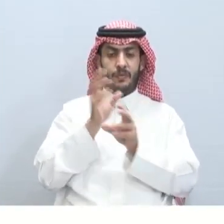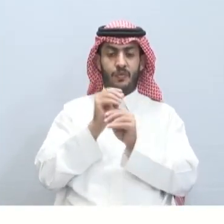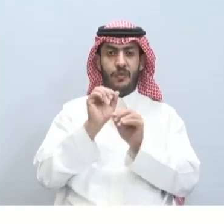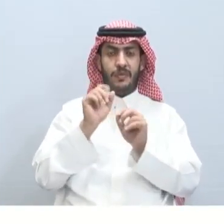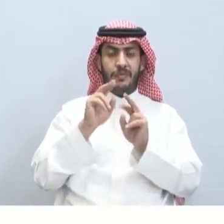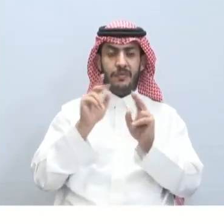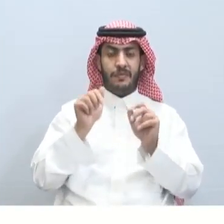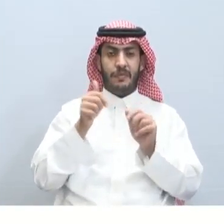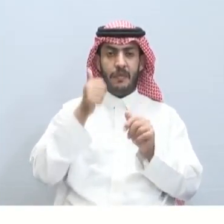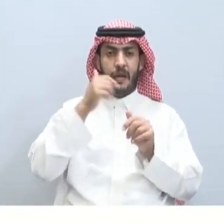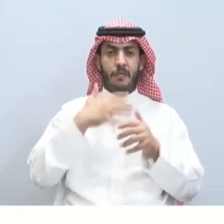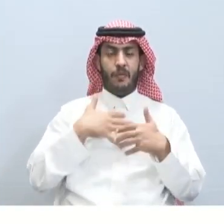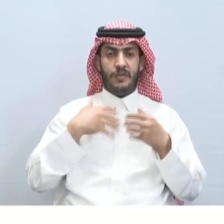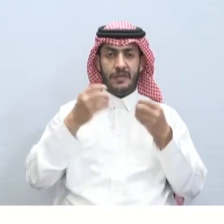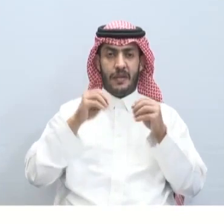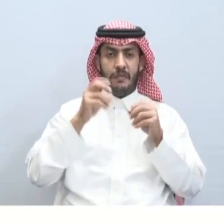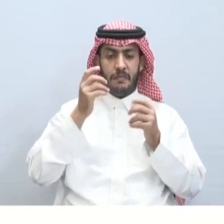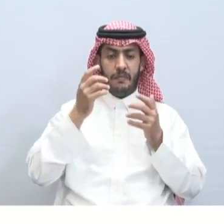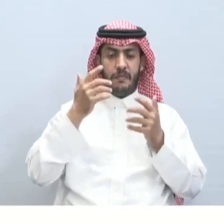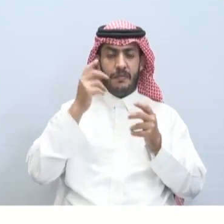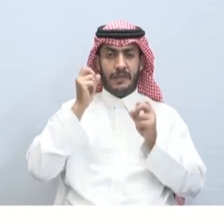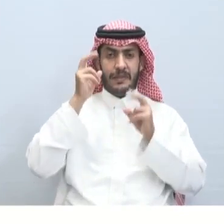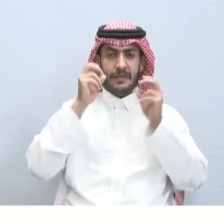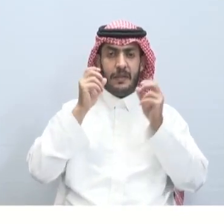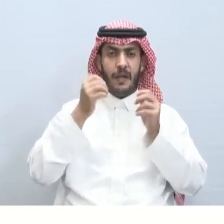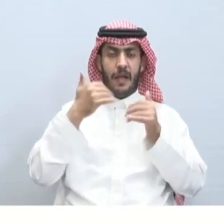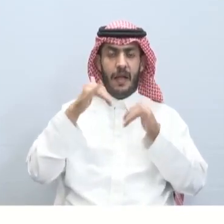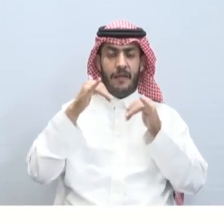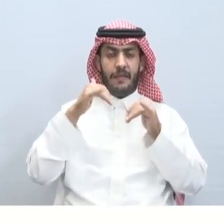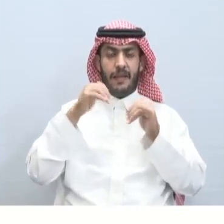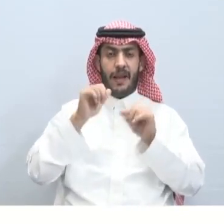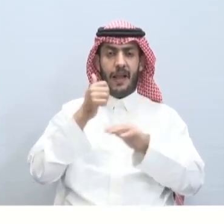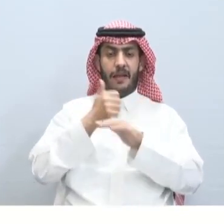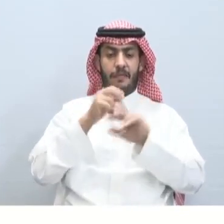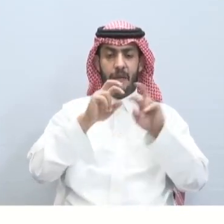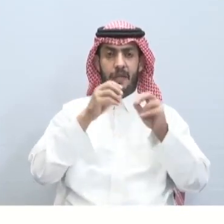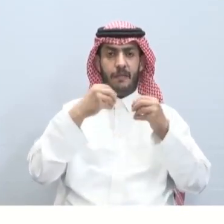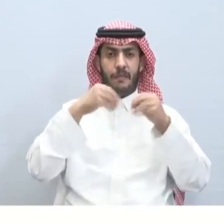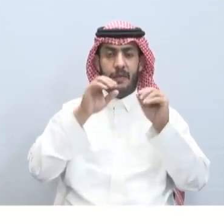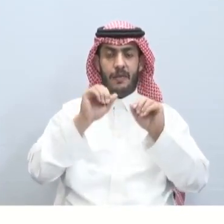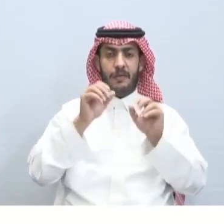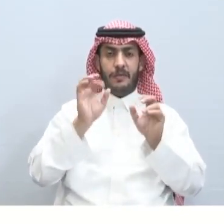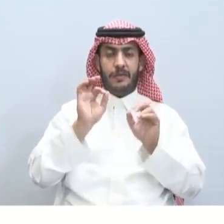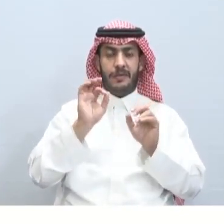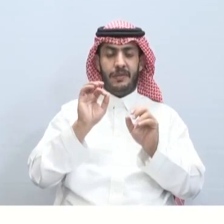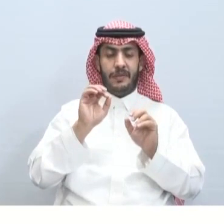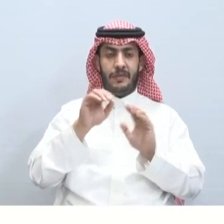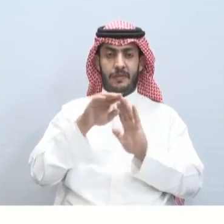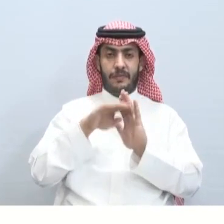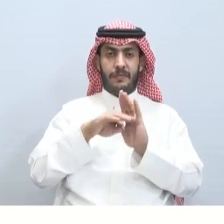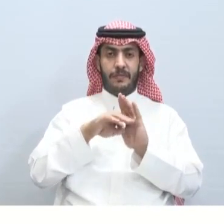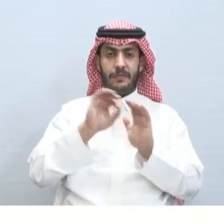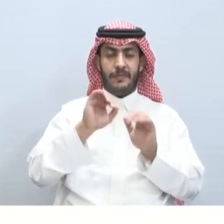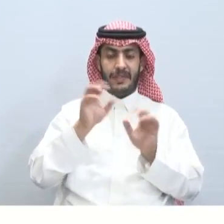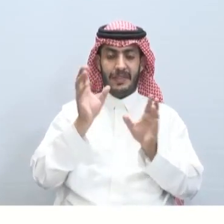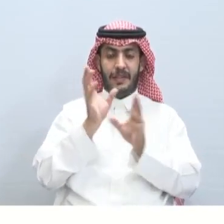على انها سوق تتمتع بامكانات ممتازه على اساس بحث تسويقي دائما ما يكون ذكرنا ان